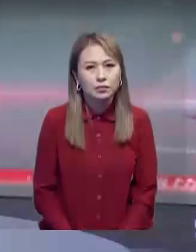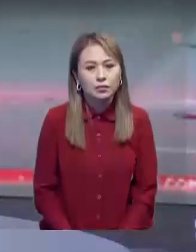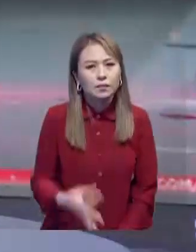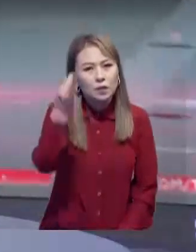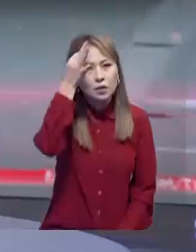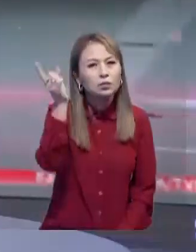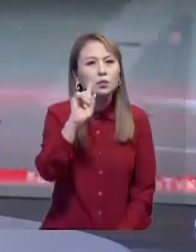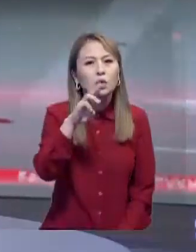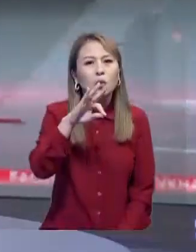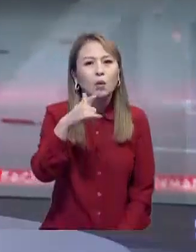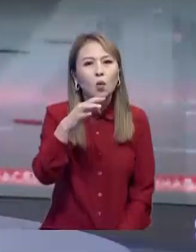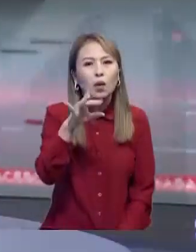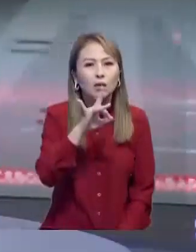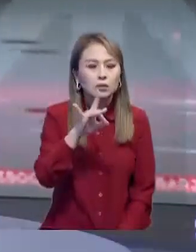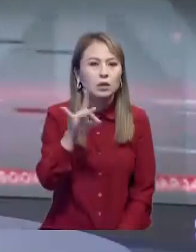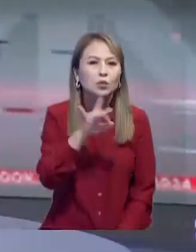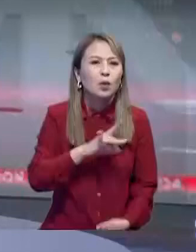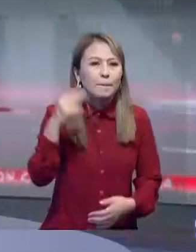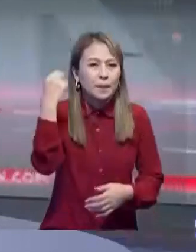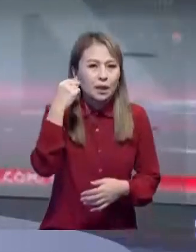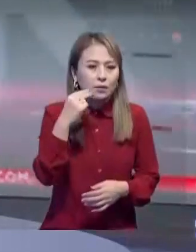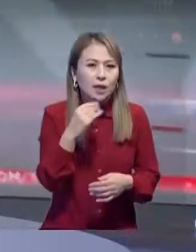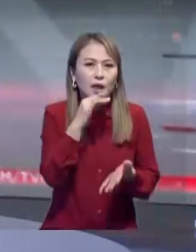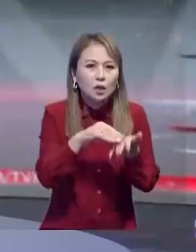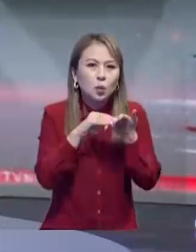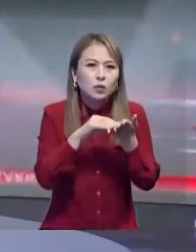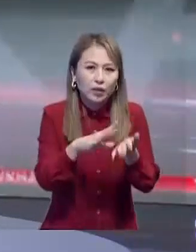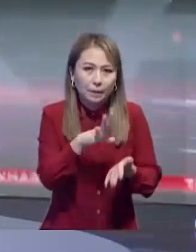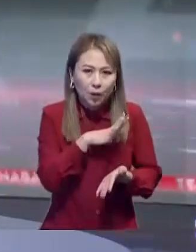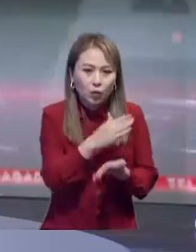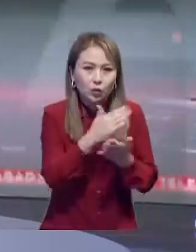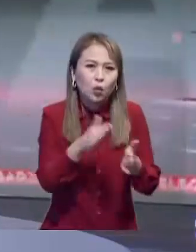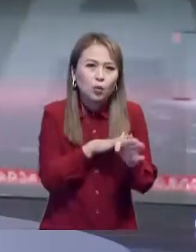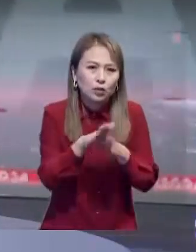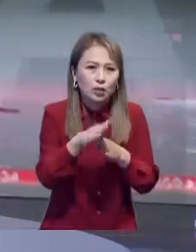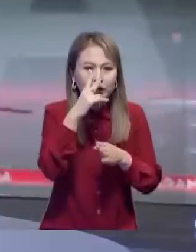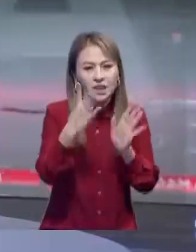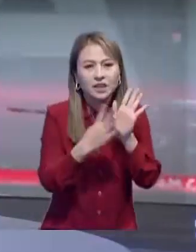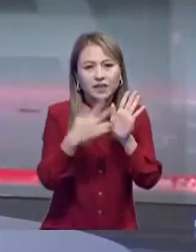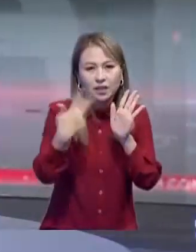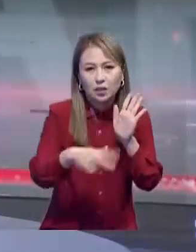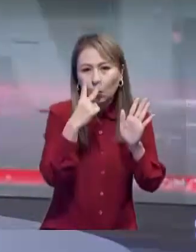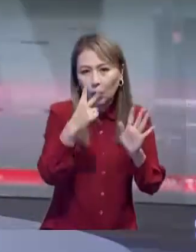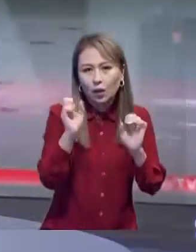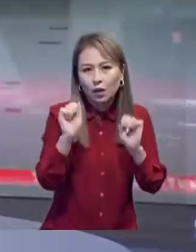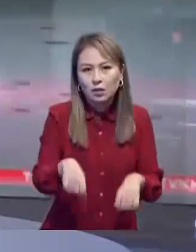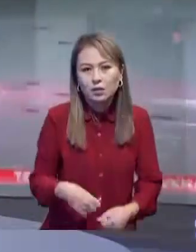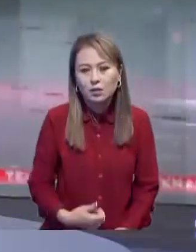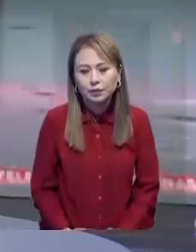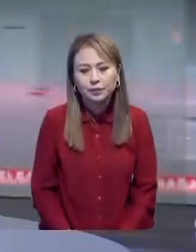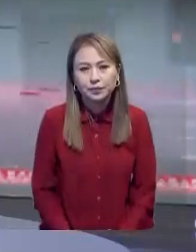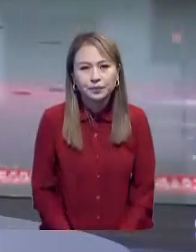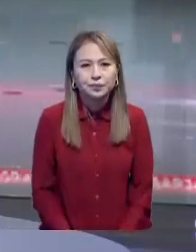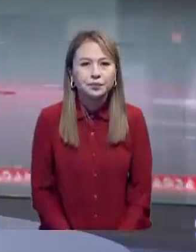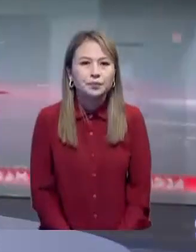Еске сала кетейік, Тогалез Республикасының президенті арнамызға эксклюзивті сұхбат берген еді. Оның толық нұсқасын арнамыздан сағат 21:30-да